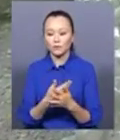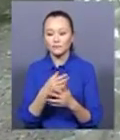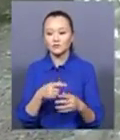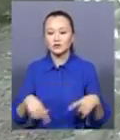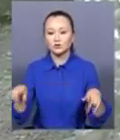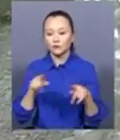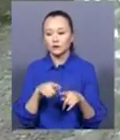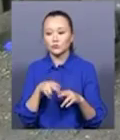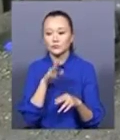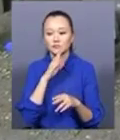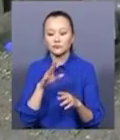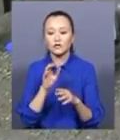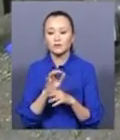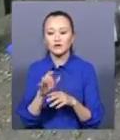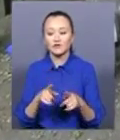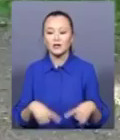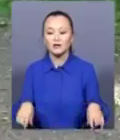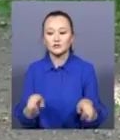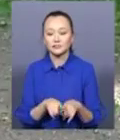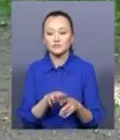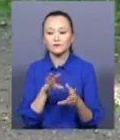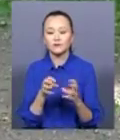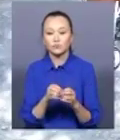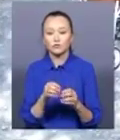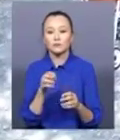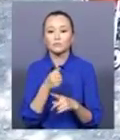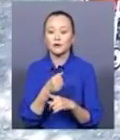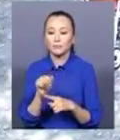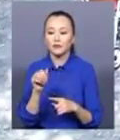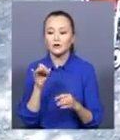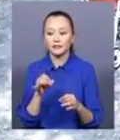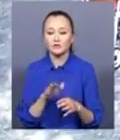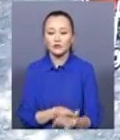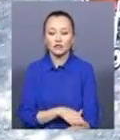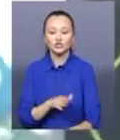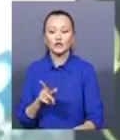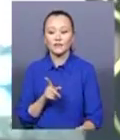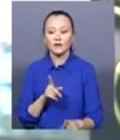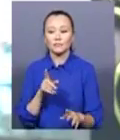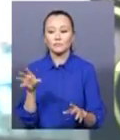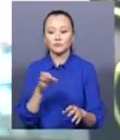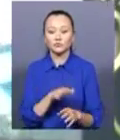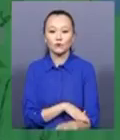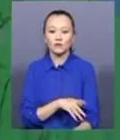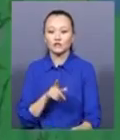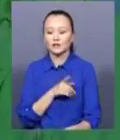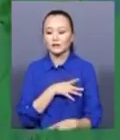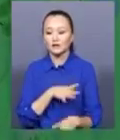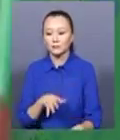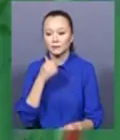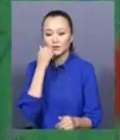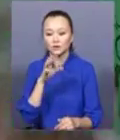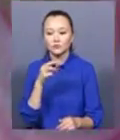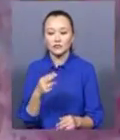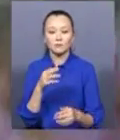победа и долгожданная площадка, которая не заставила себя долго ждать. Благодаря социальному проекту и усилиям пары двор теперь